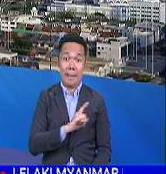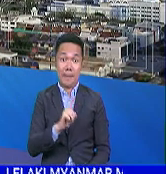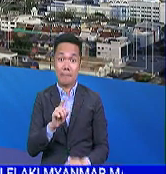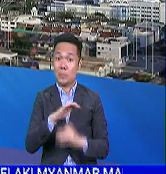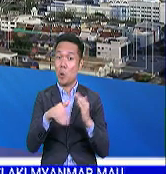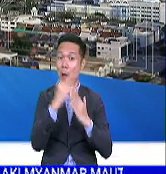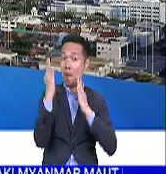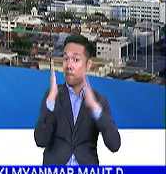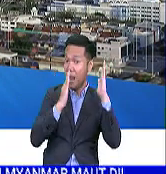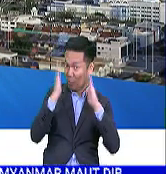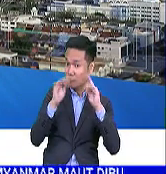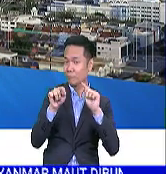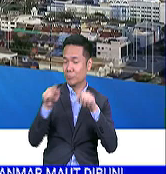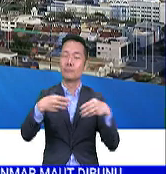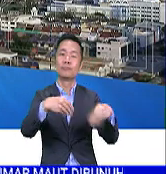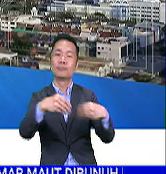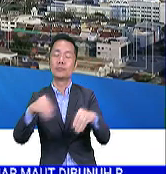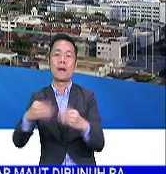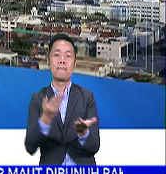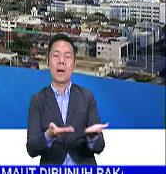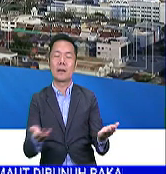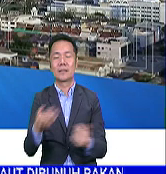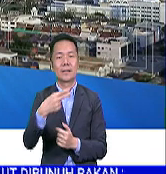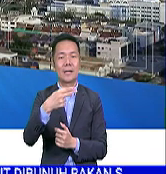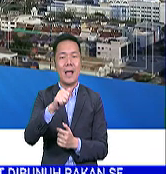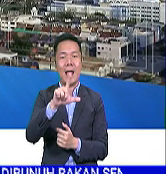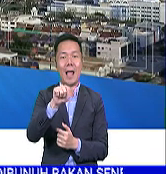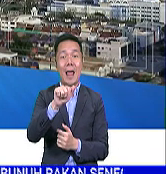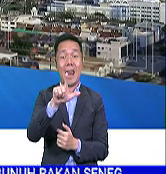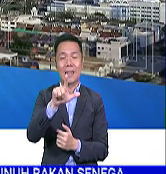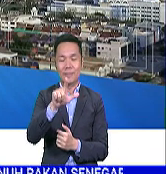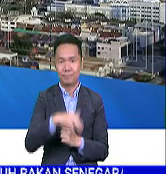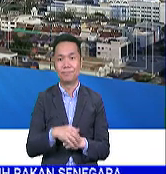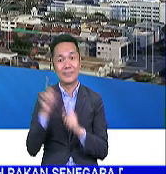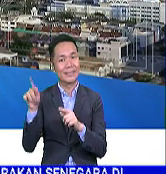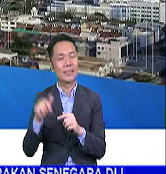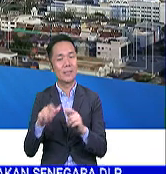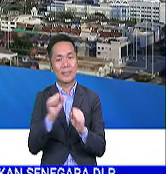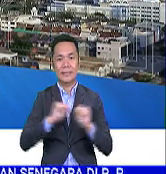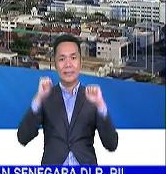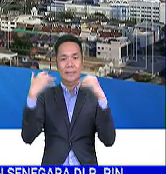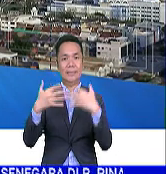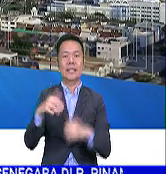negara. Untuk perinciannya, kita bersama Rozi Hanis Abdul Rahman langsung di perkarangan Stadium Tun Abdul Razak.